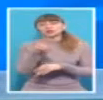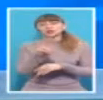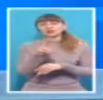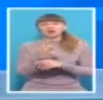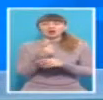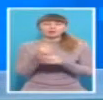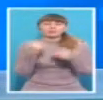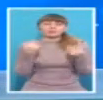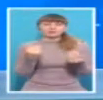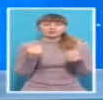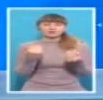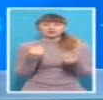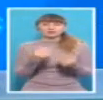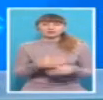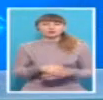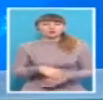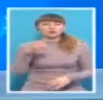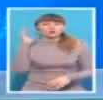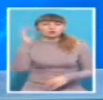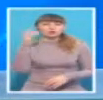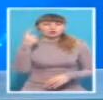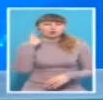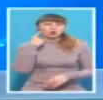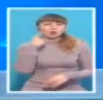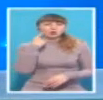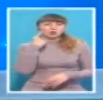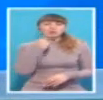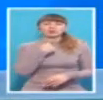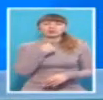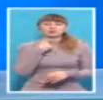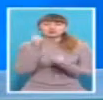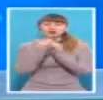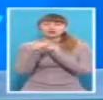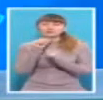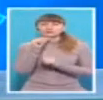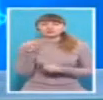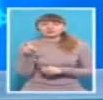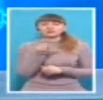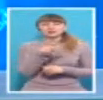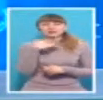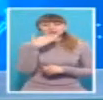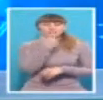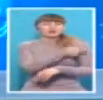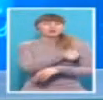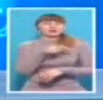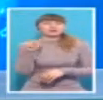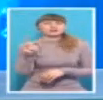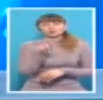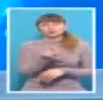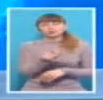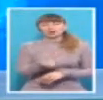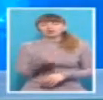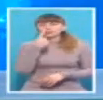органдар, қоғамдық бірлестіктердің басшылары қатысты. Жиында жыл бойы атқарылған жұмыстар сараланып, алдағы міндеттер белгіленді. Және де Нұр